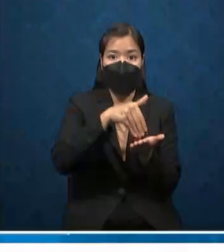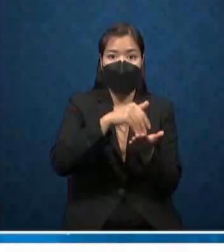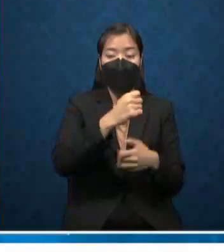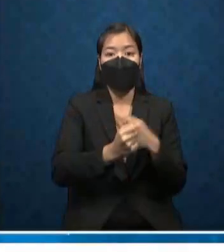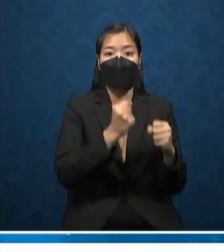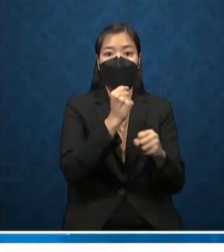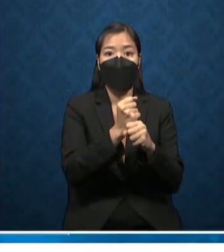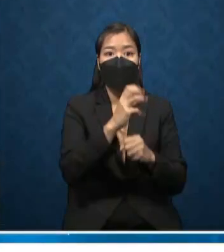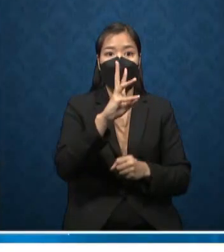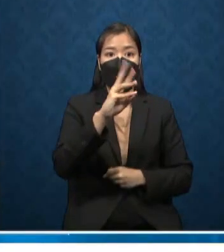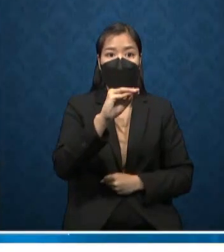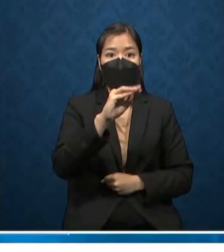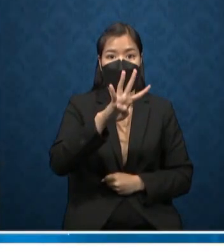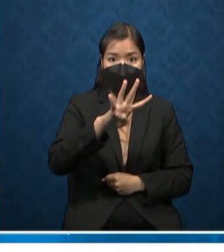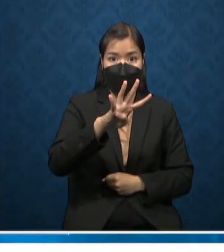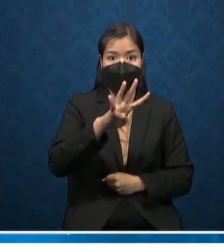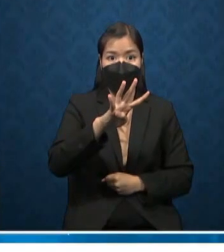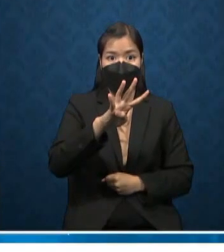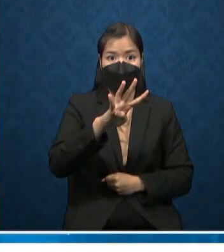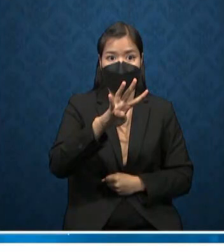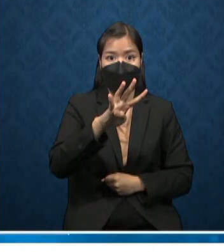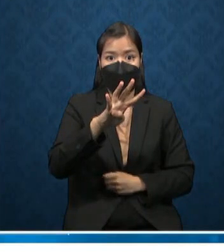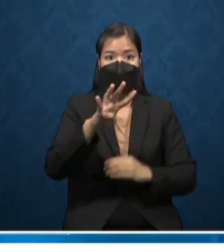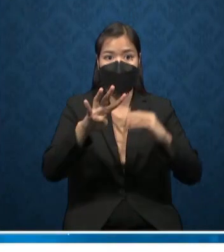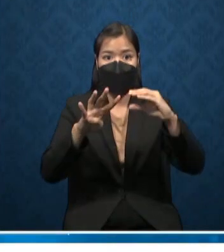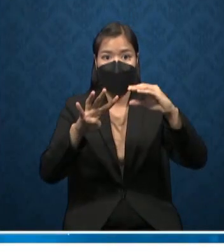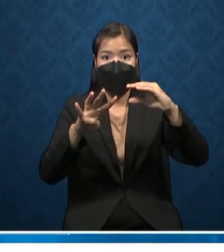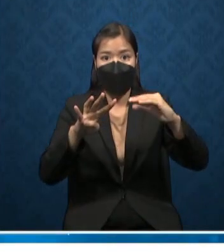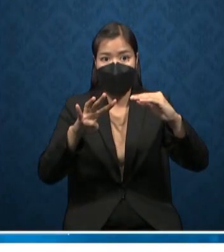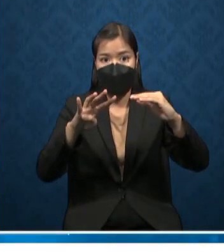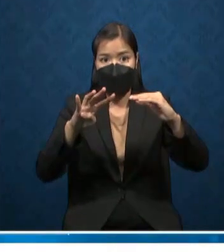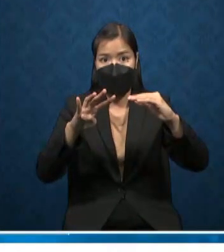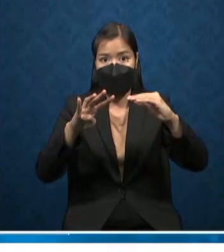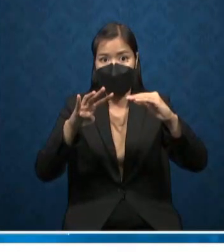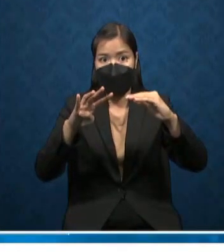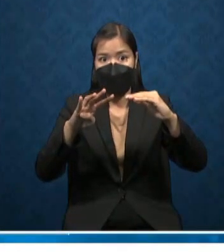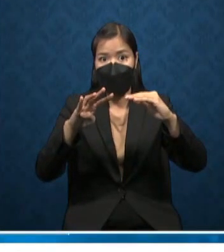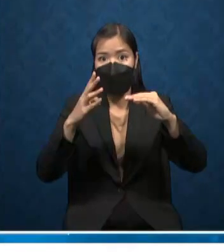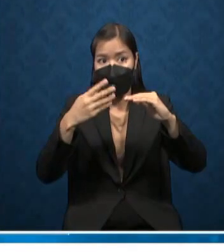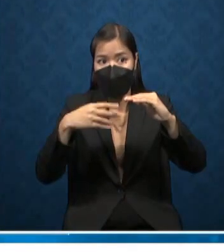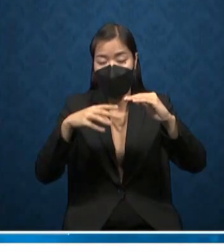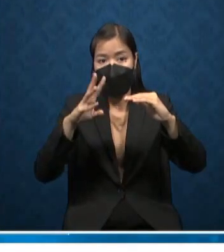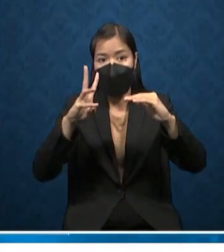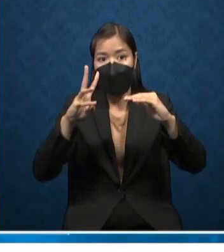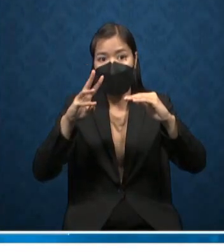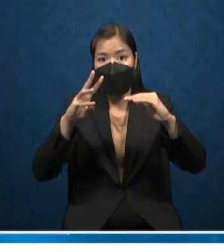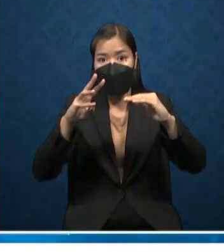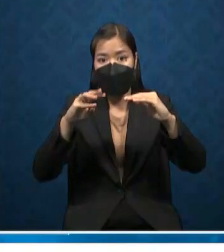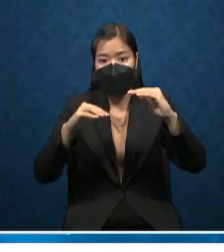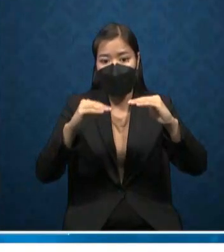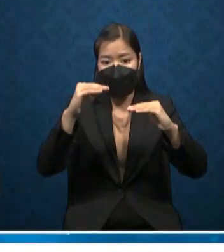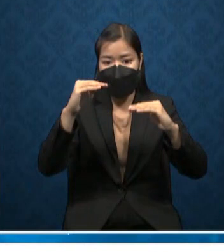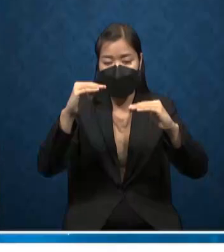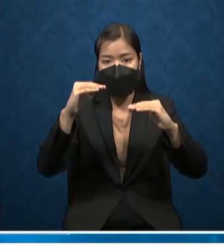ปี2564เนี่ยจะสูงขึ้นกว่าในปี2015ถึง 90,000 ปีจุด2013ถึง